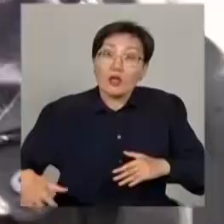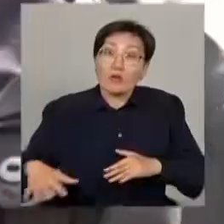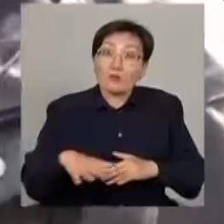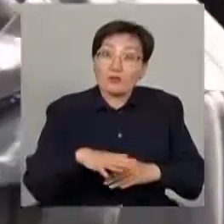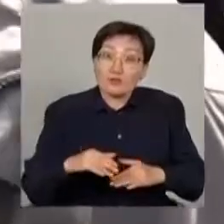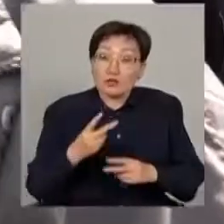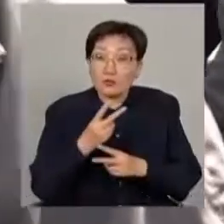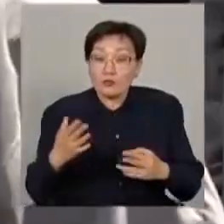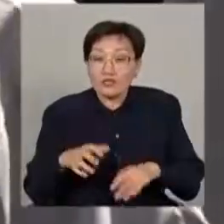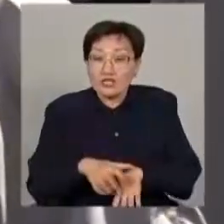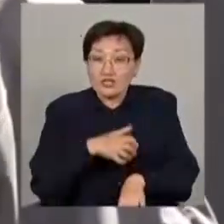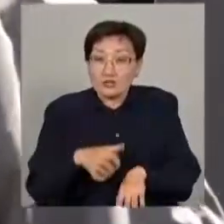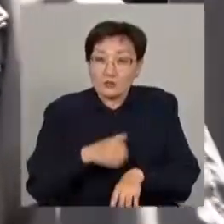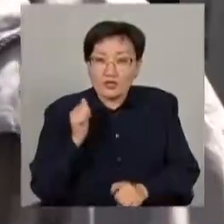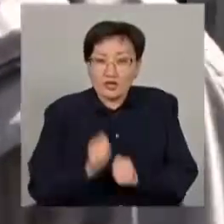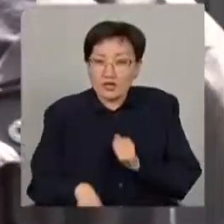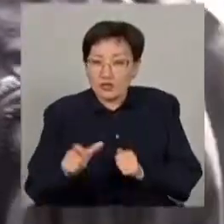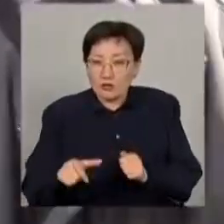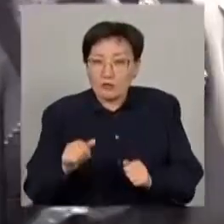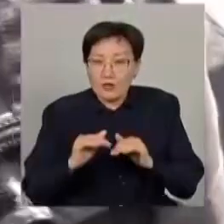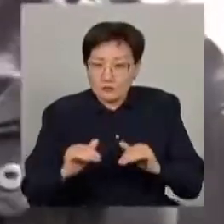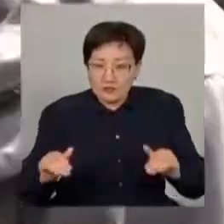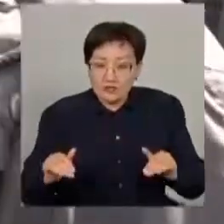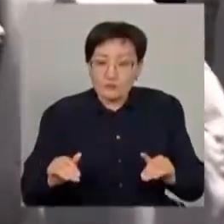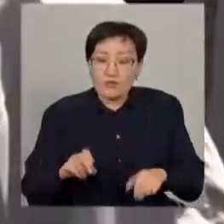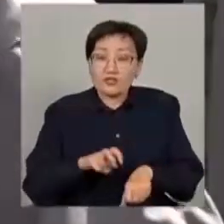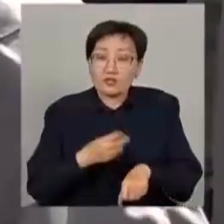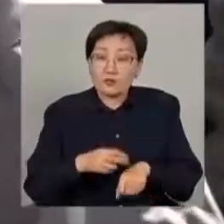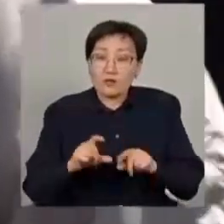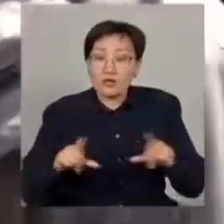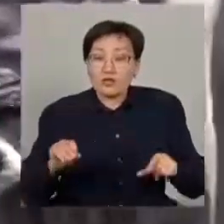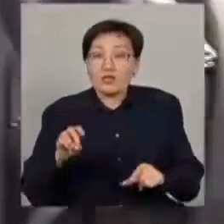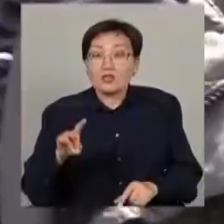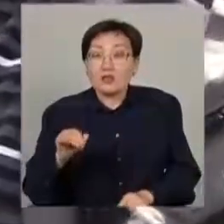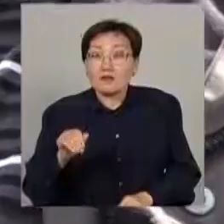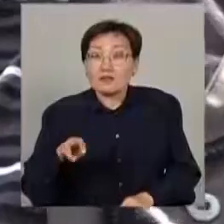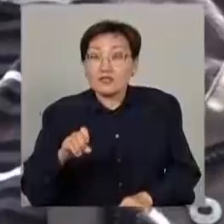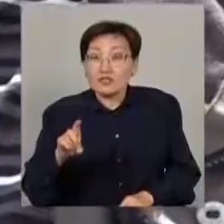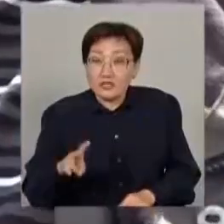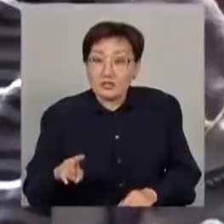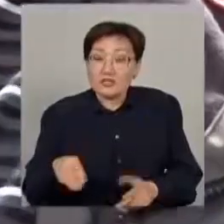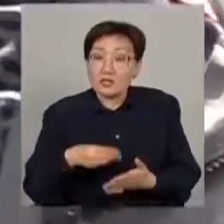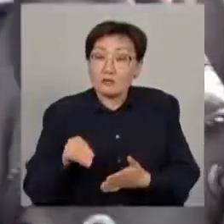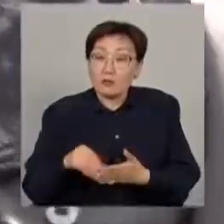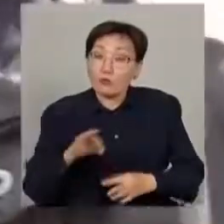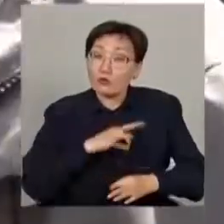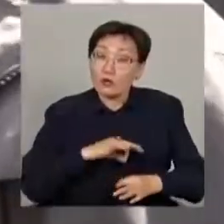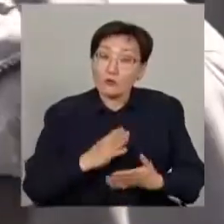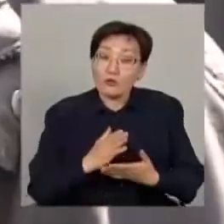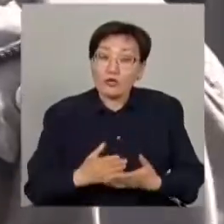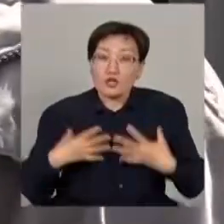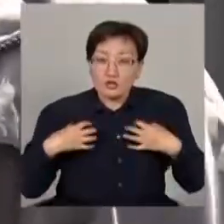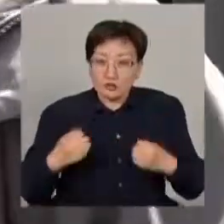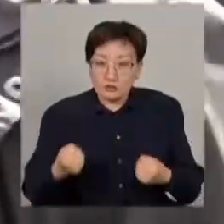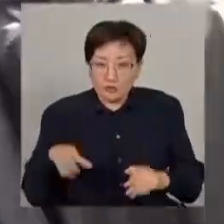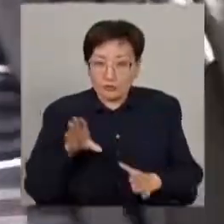көрген. Аллергия 2-нің бірінде кішкентай балаларға дейін аптекада нафтизин қалдырмай сатып алып бәрі қолданады. Денсаулық құрып